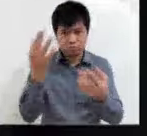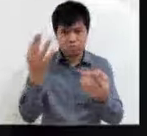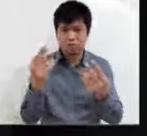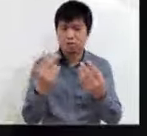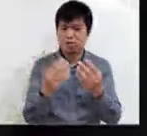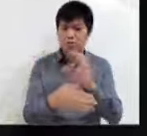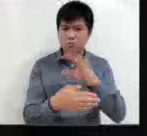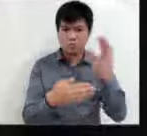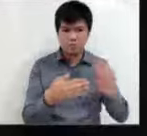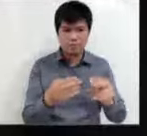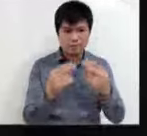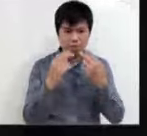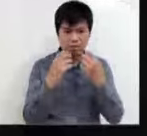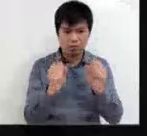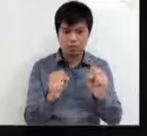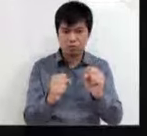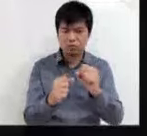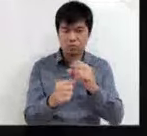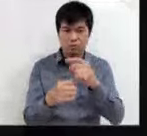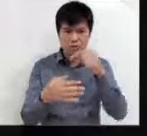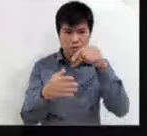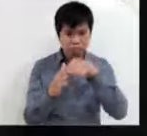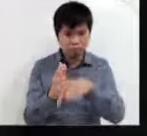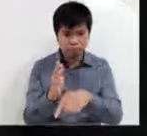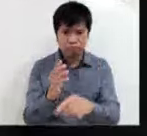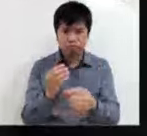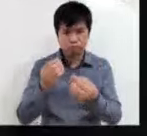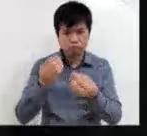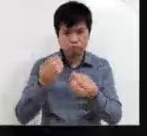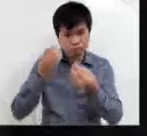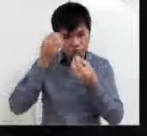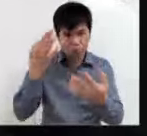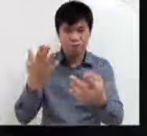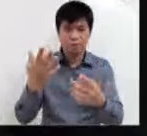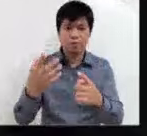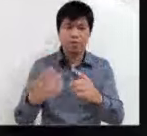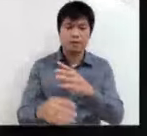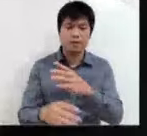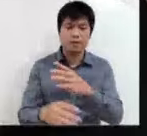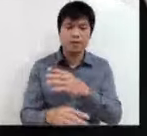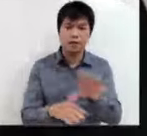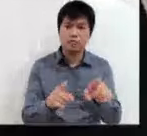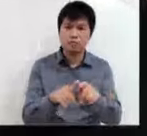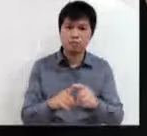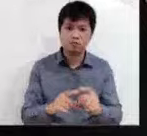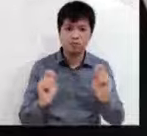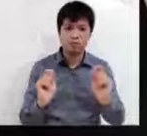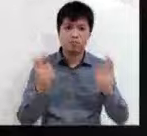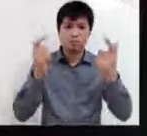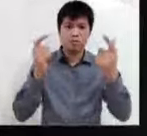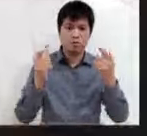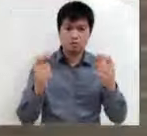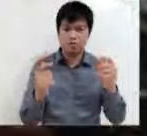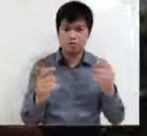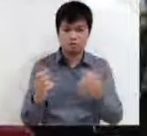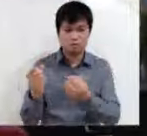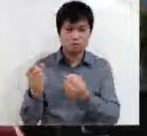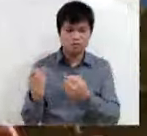Kumpletos ricados, malalim, at mabilis ang pagkuha, no? Diyan kilala si Jiggy